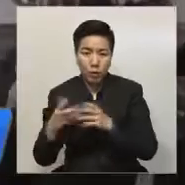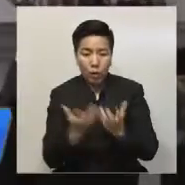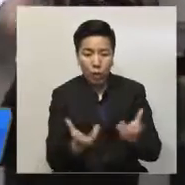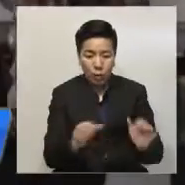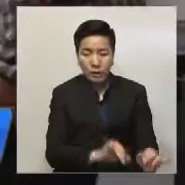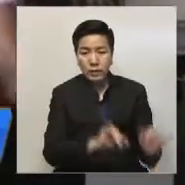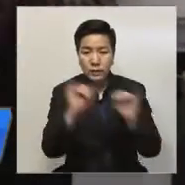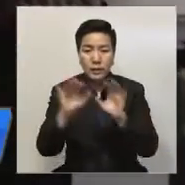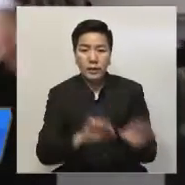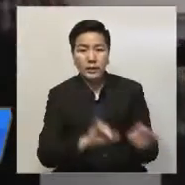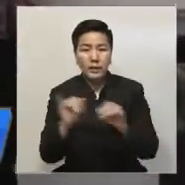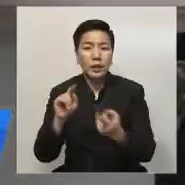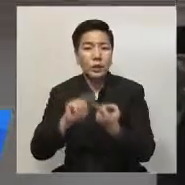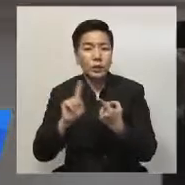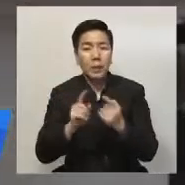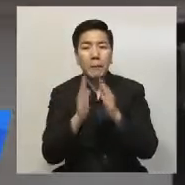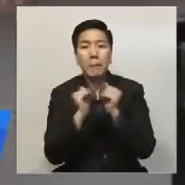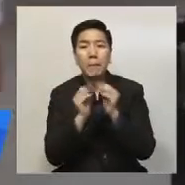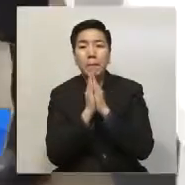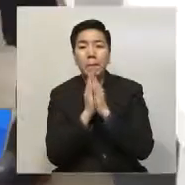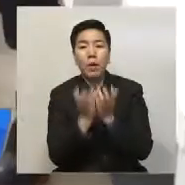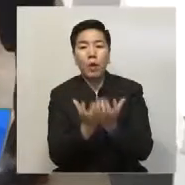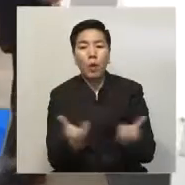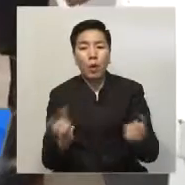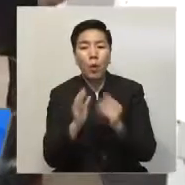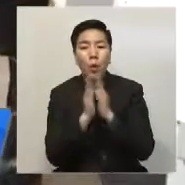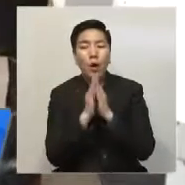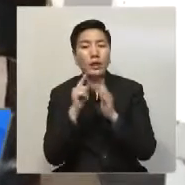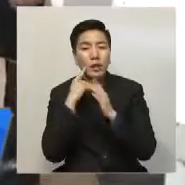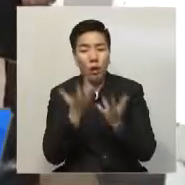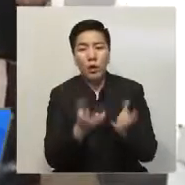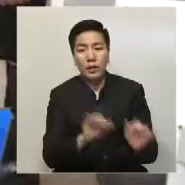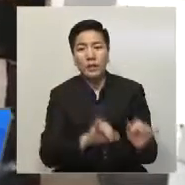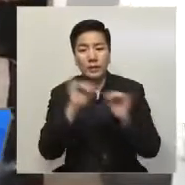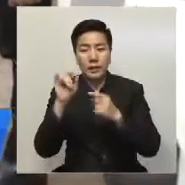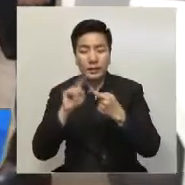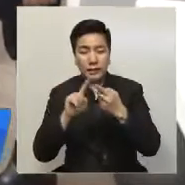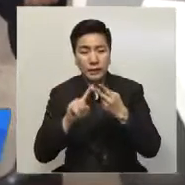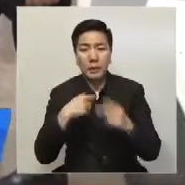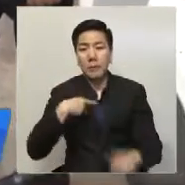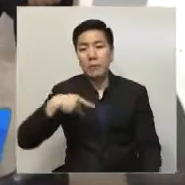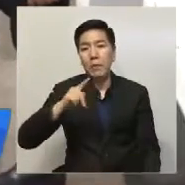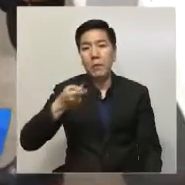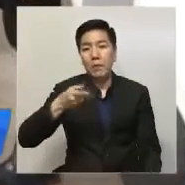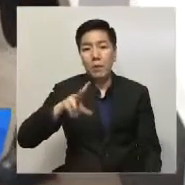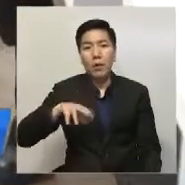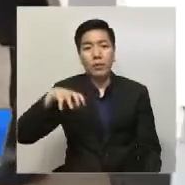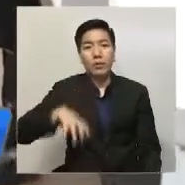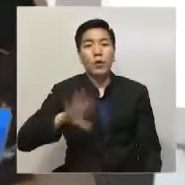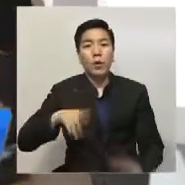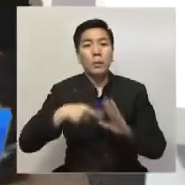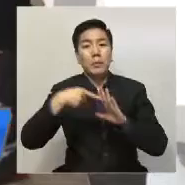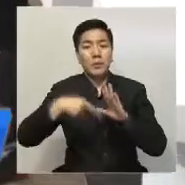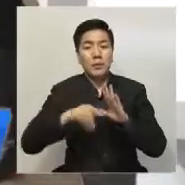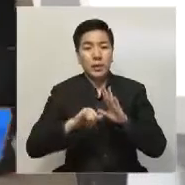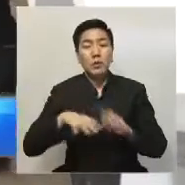ขนย้ายสิ่งของภายในบริเวณพระวิหารหลวงวัดศรีคมคำไปยังที่สูงขณะเดียวกันสำนักงานป้องกันและบรรเทาสาธารณภัยจังห